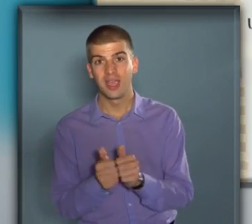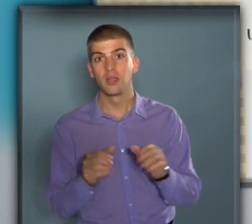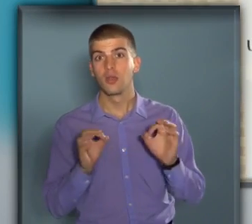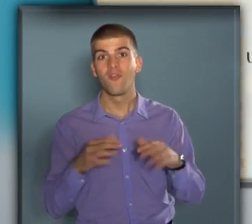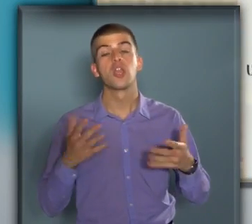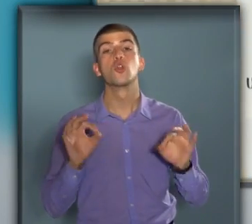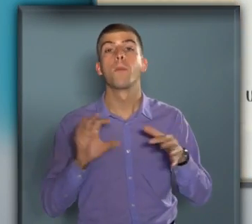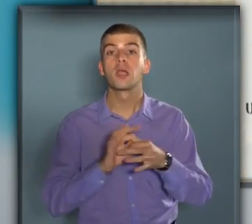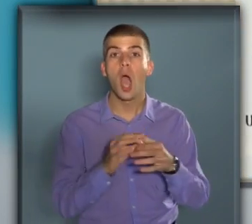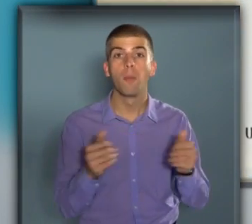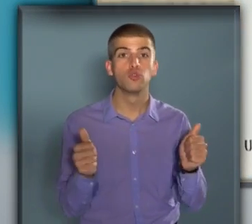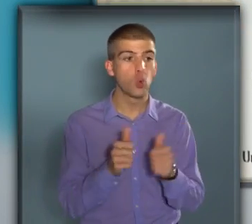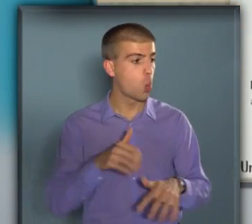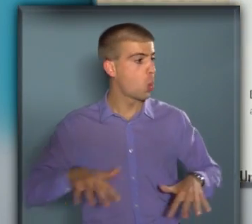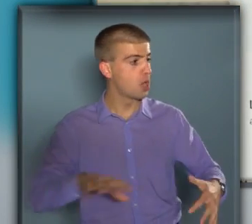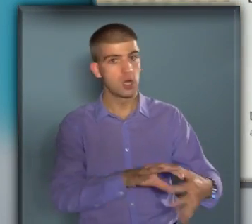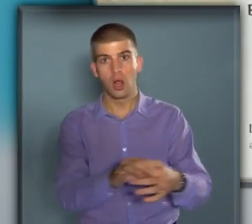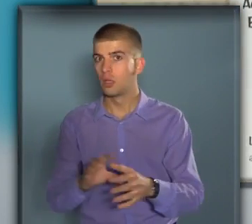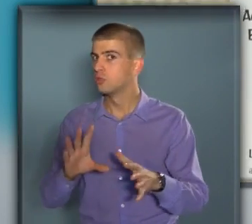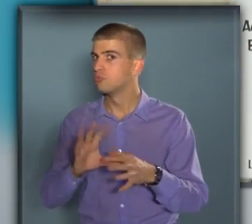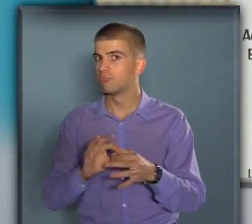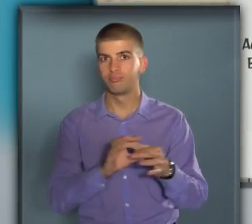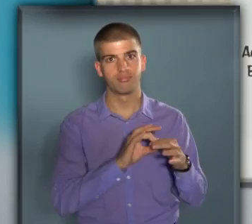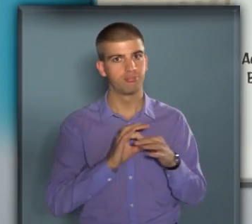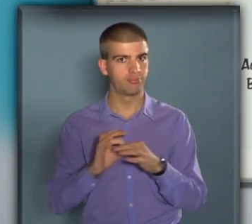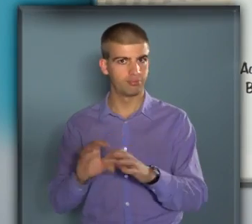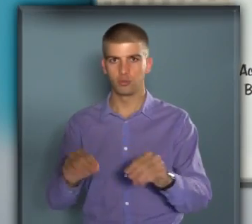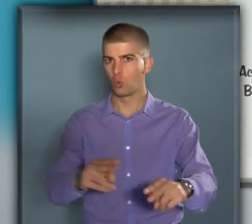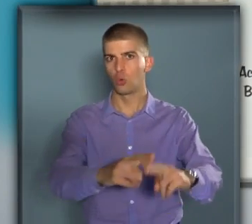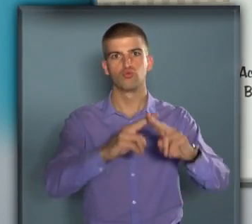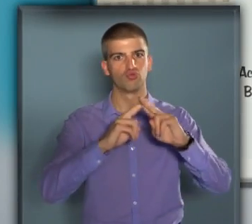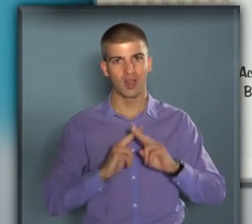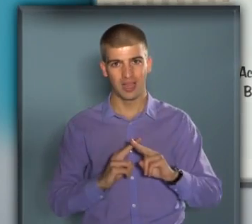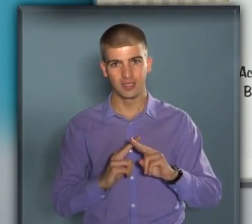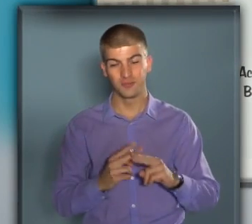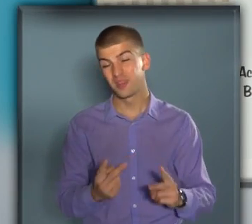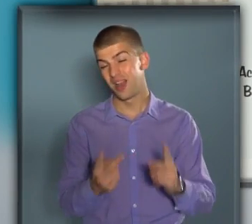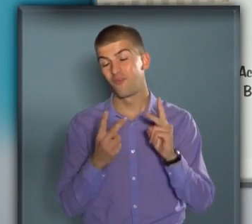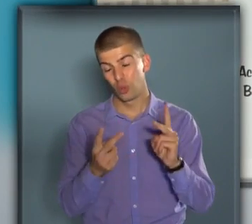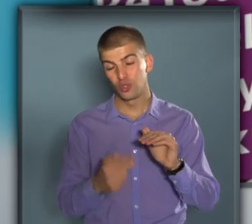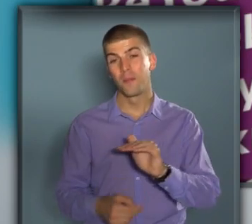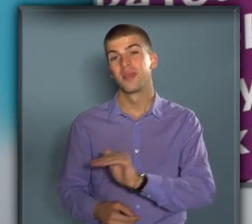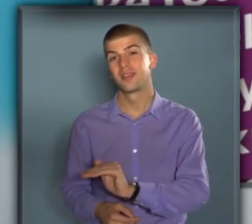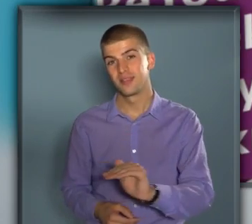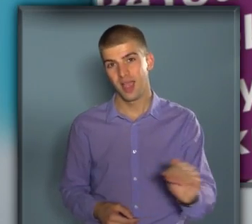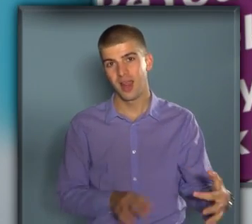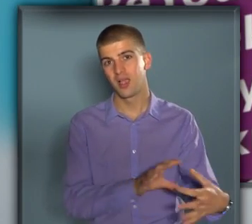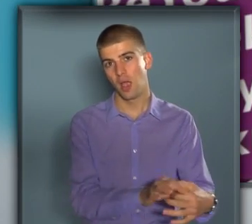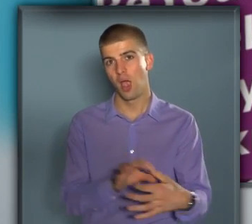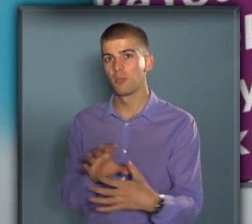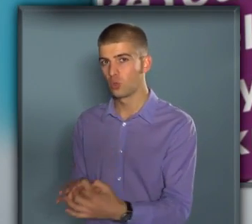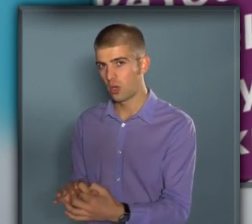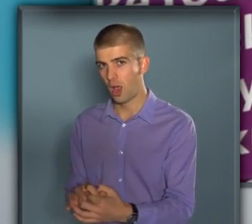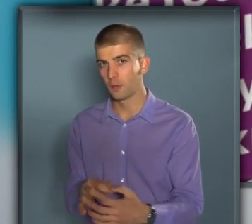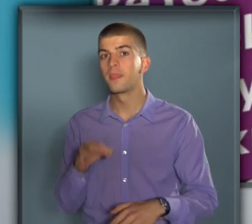jobb kapcsolatokat akar maga körül. Ezeken belül a legfontosabb talán mégiscsak a gyermekeinkkel való kapcsolat,